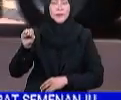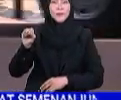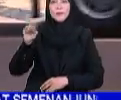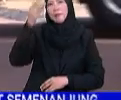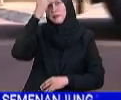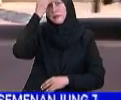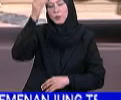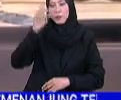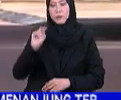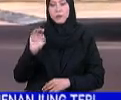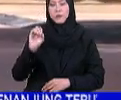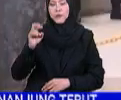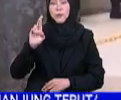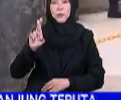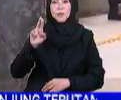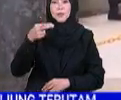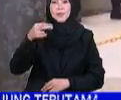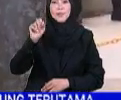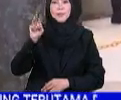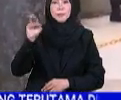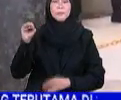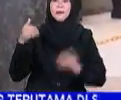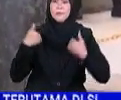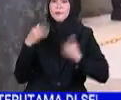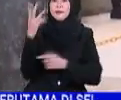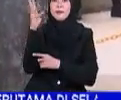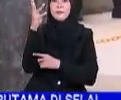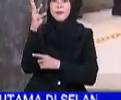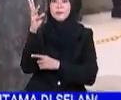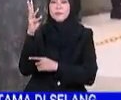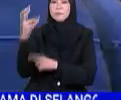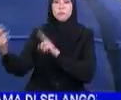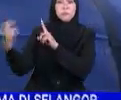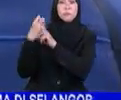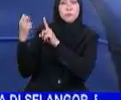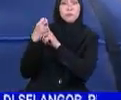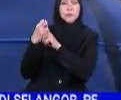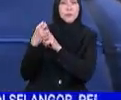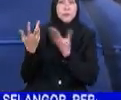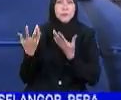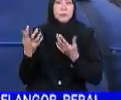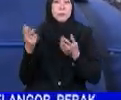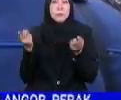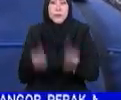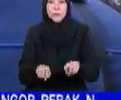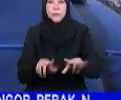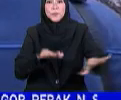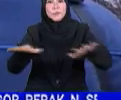Mohamad berkata, 16 panggilan kecemasan diterima di Putrajaya susulan gegaran itu.